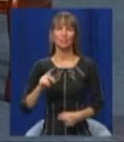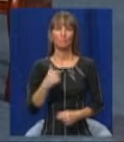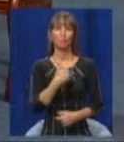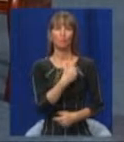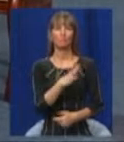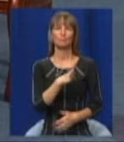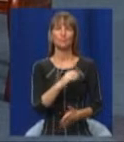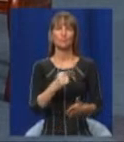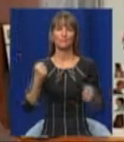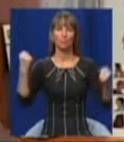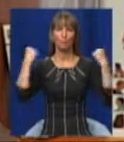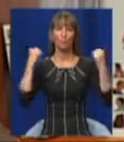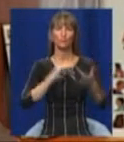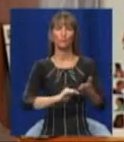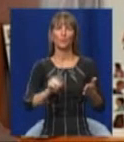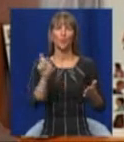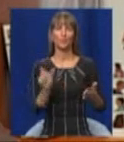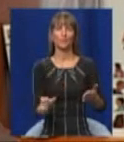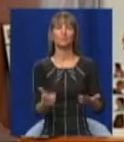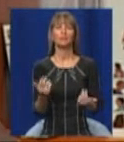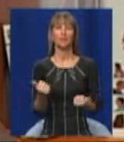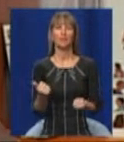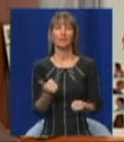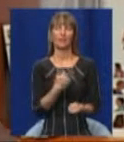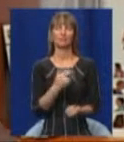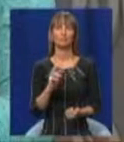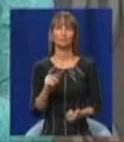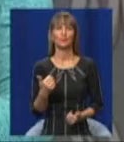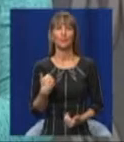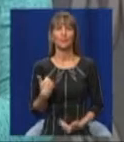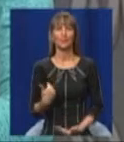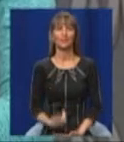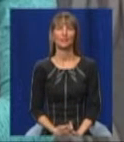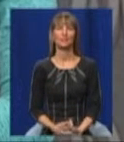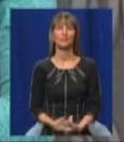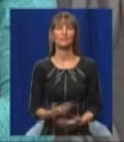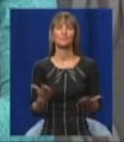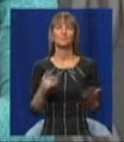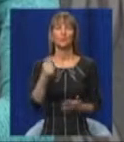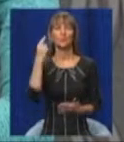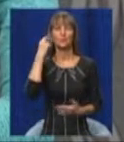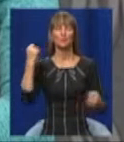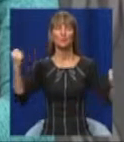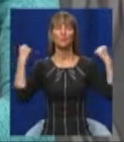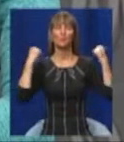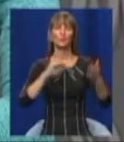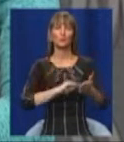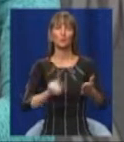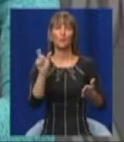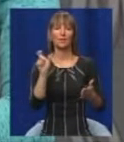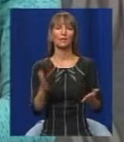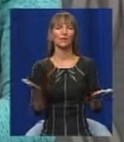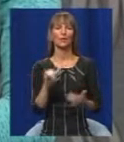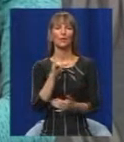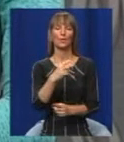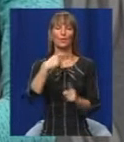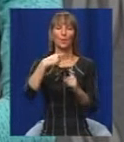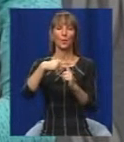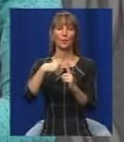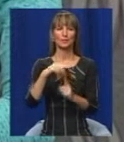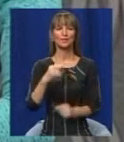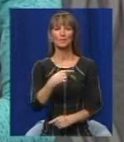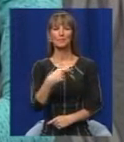журналістом спортивним? Спортивним, так, да, думаю, хотів би. А як, до речі, ти думаєш, от спортивний журналіст, які в нього плюси і мінуси? От як